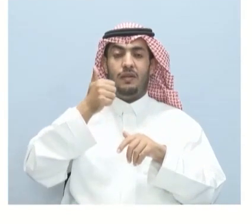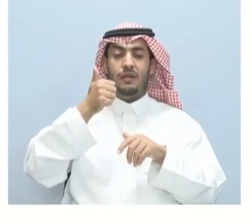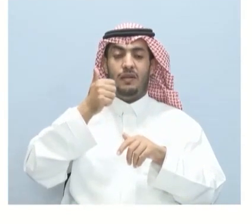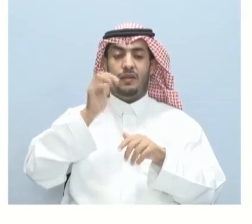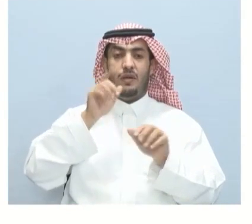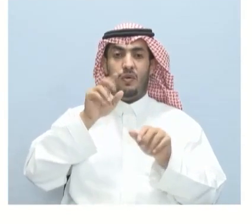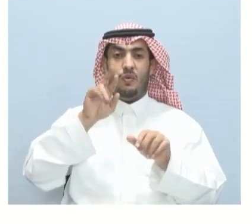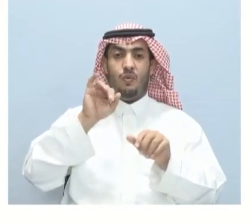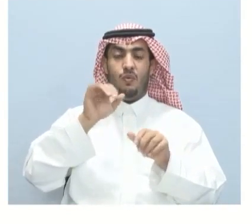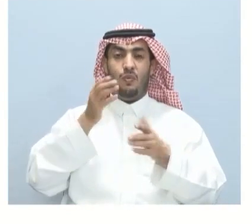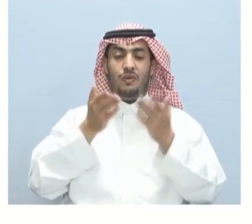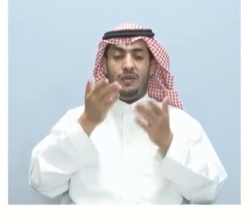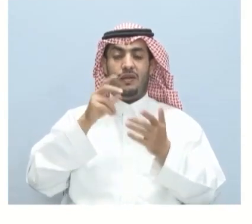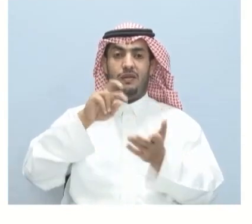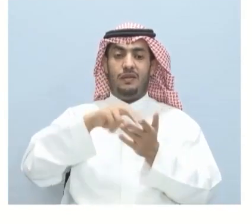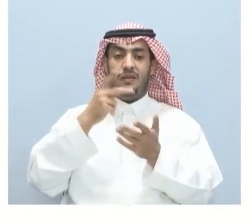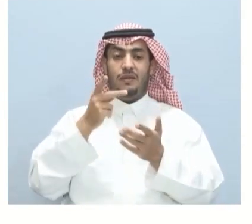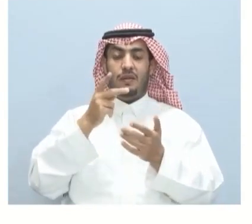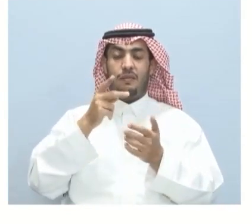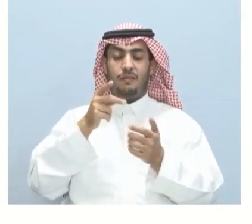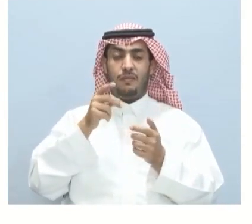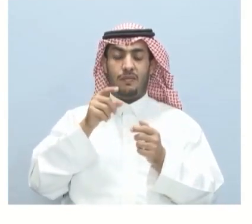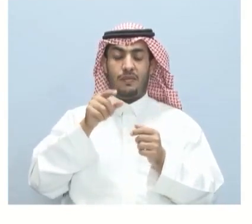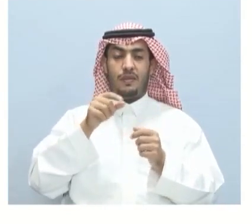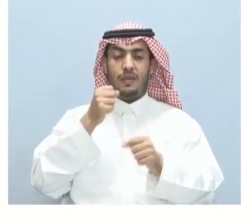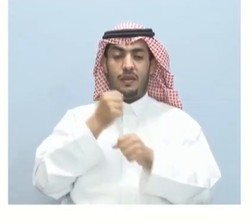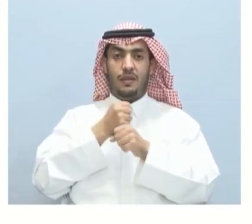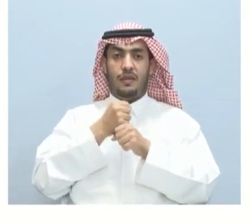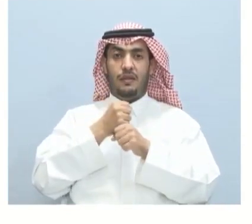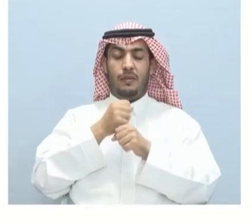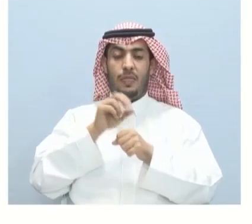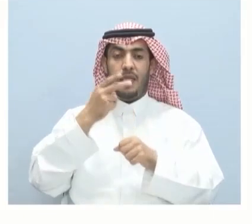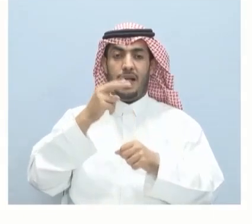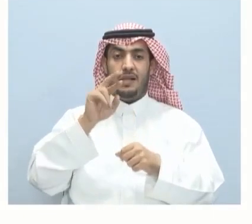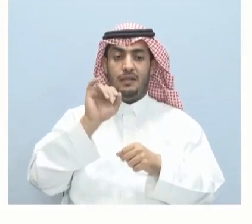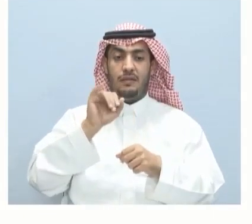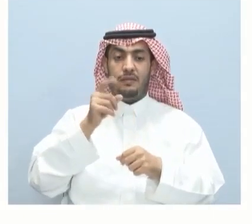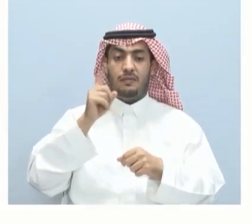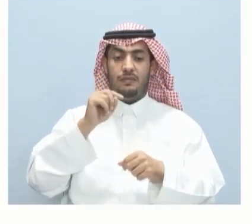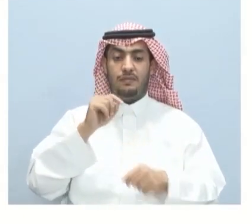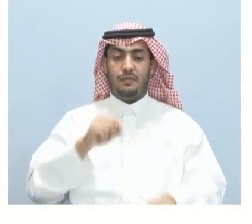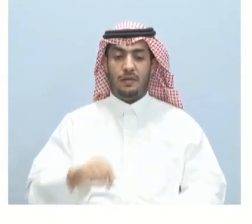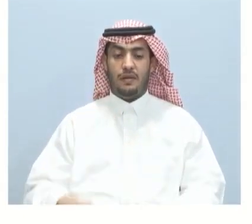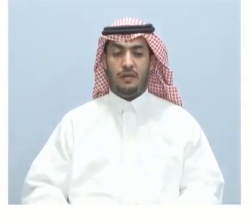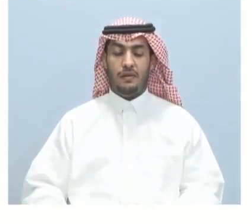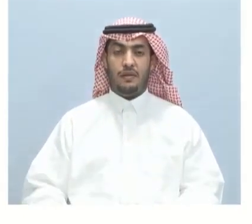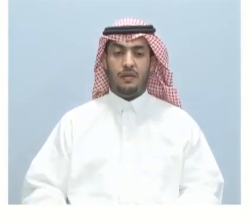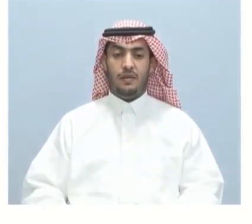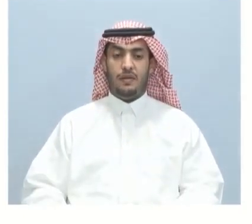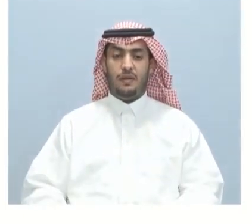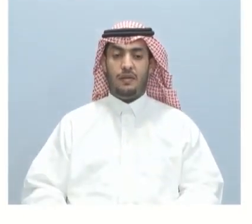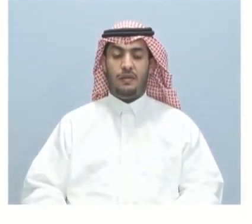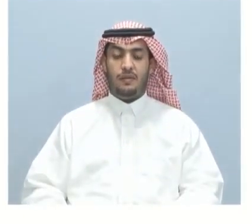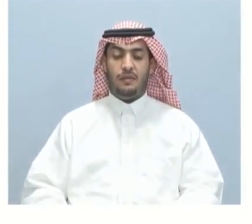يتزن ولا يسقط هذا هذا بفعل ماذا بفعل العزم ايضا لديك هنا في صوره